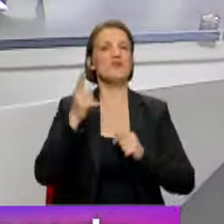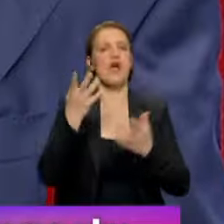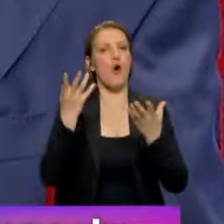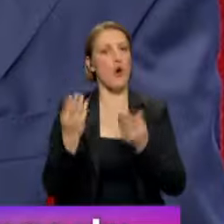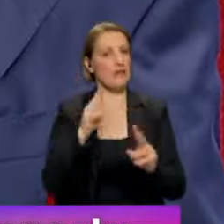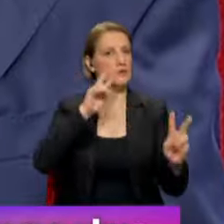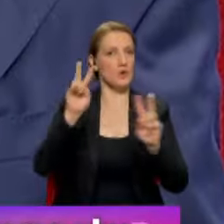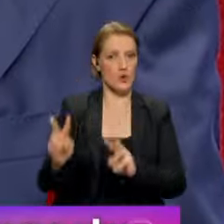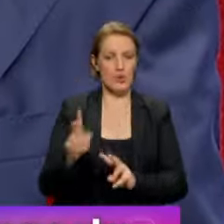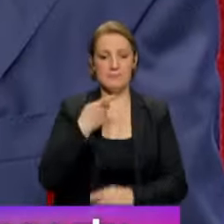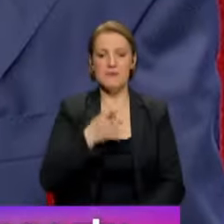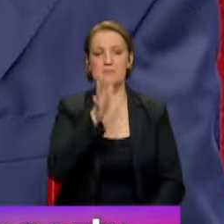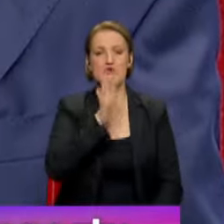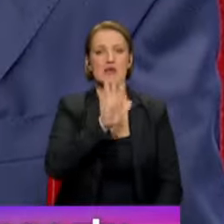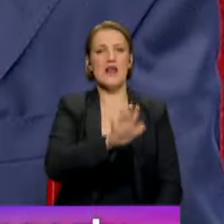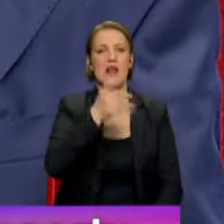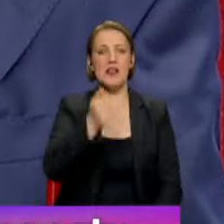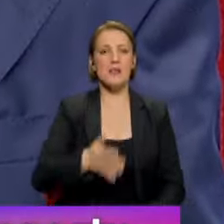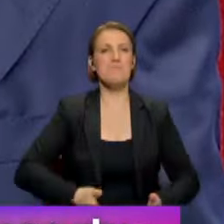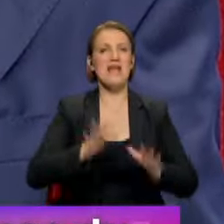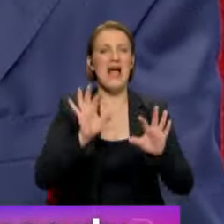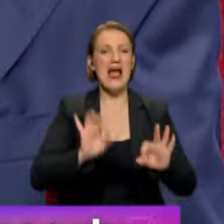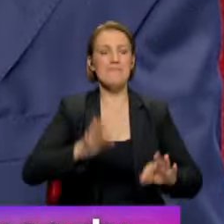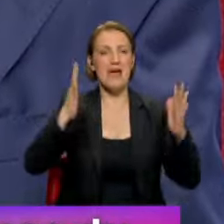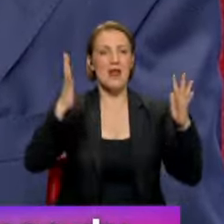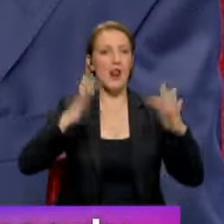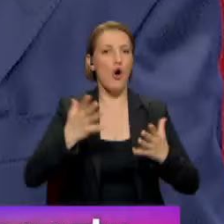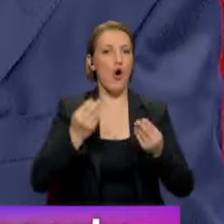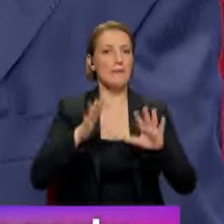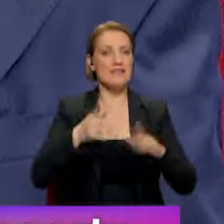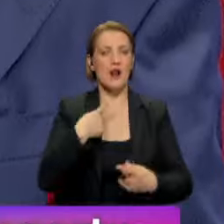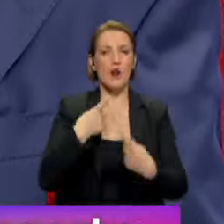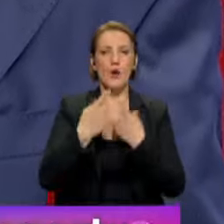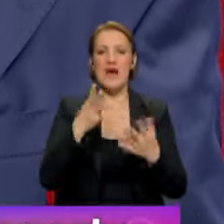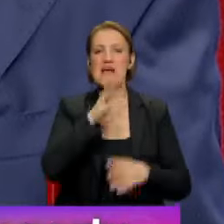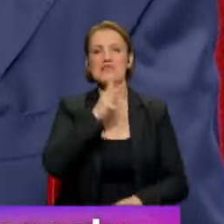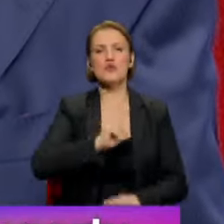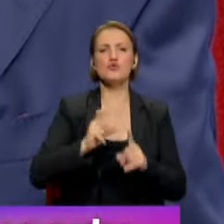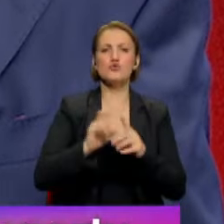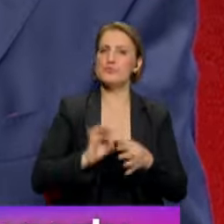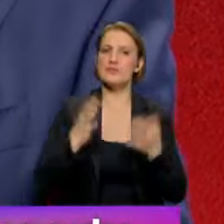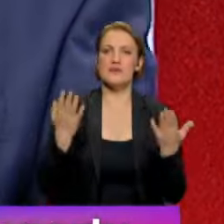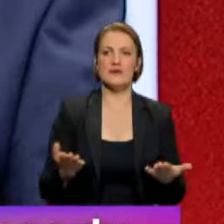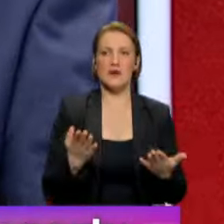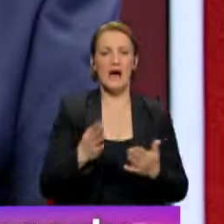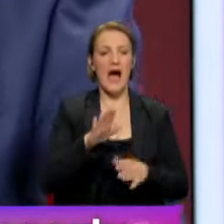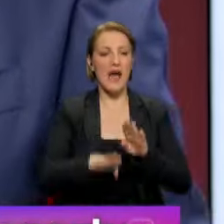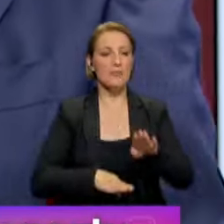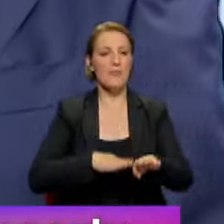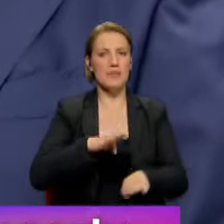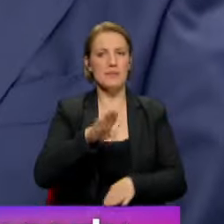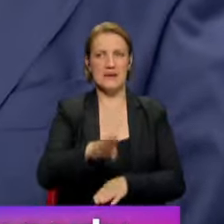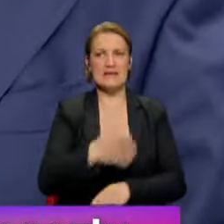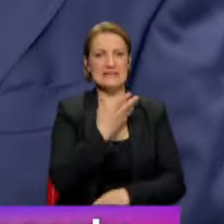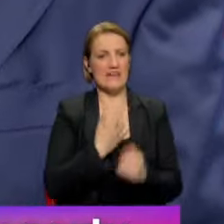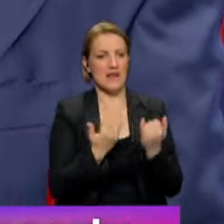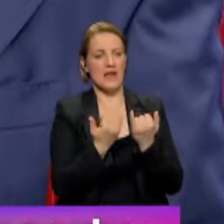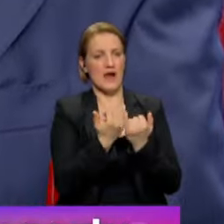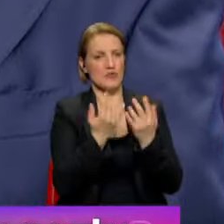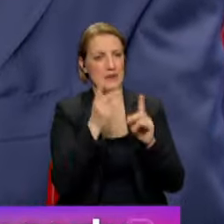olanı gördük 1556 binanın hemen yıkılabilecek durum nedir şimdi adım adım gidelim mi sevgili